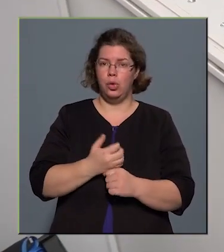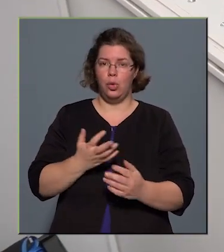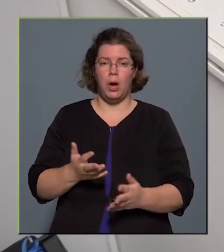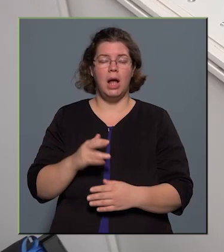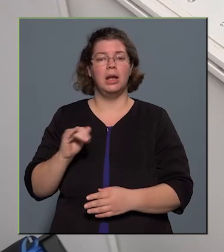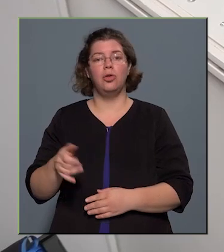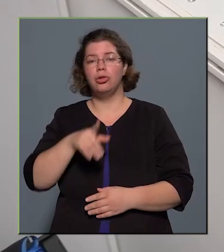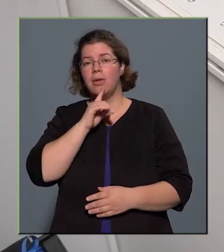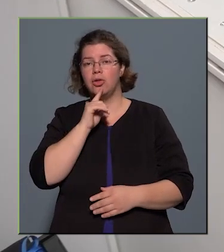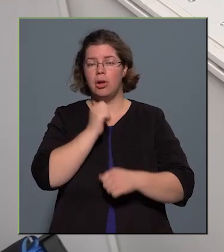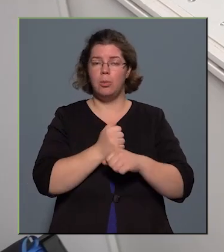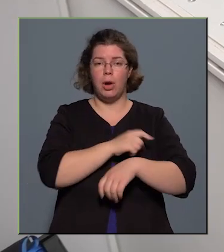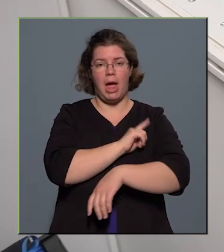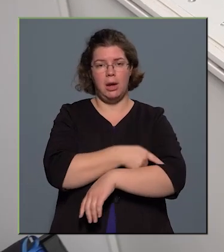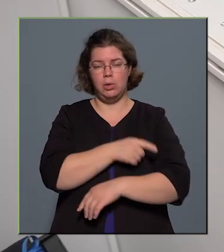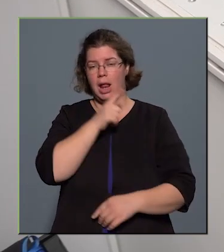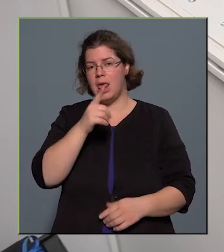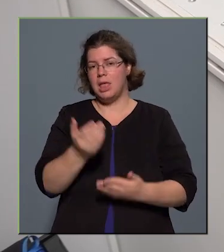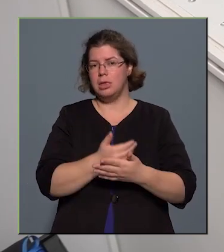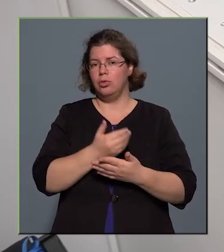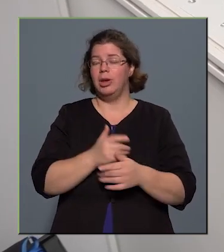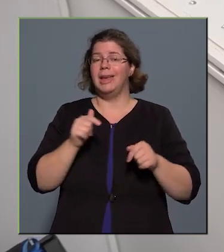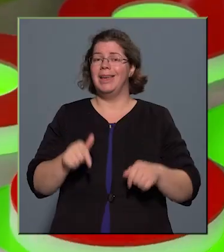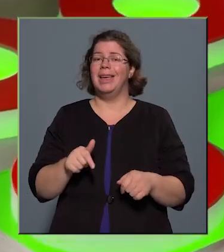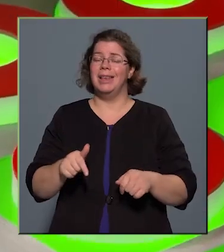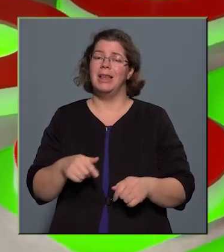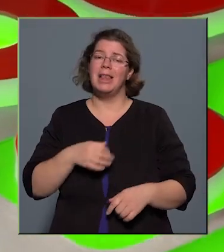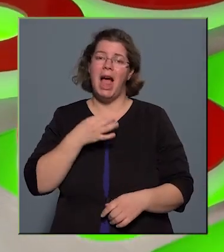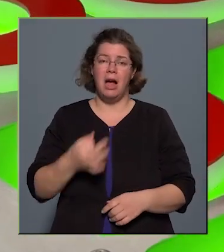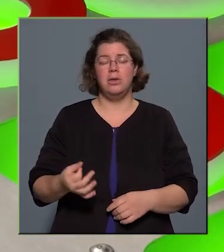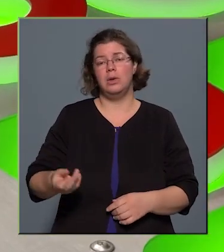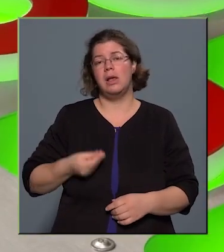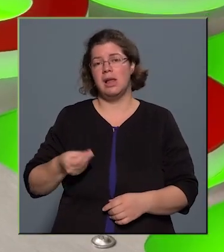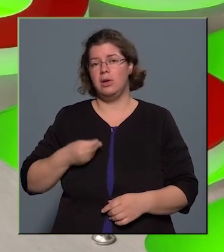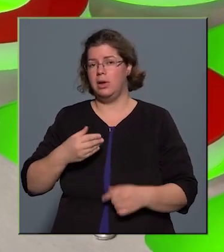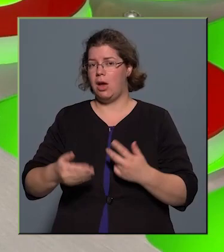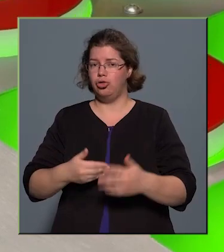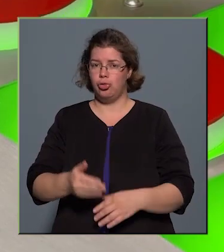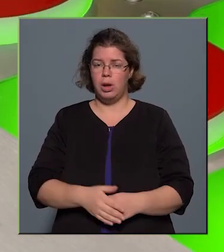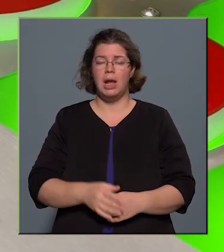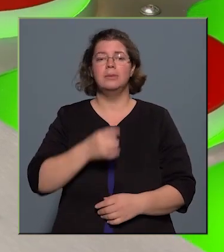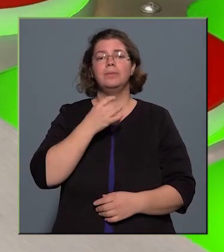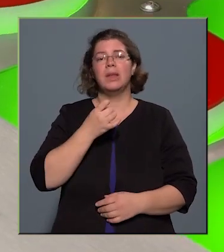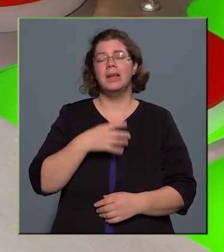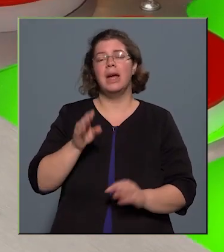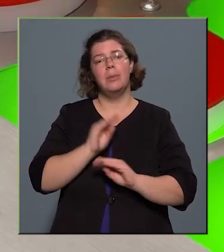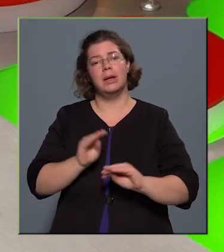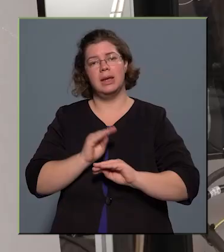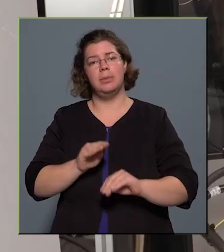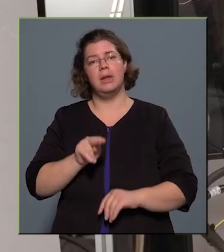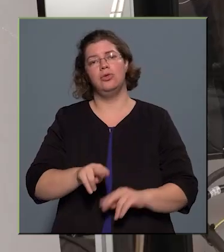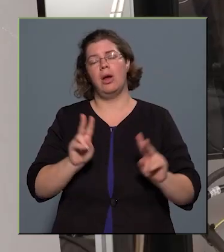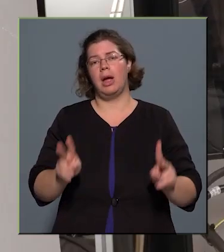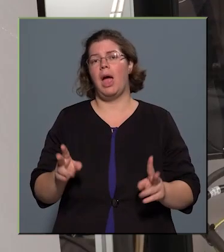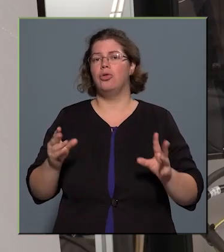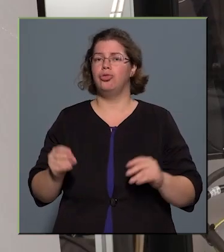és kevesebb munkaerőre lesz szükség. Itt elhangzott az előadások során is, hogy inkább a képzésre kellene nagyon